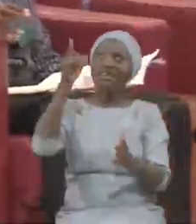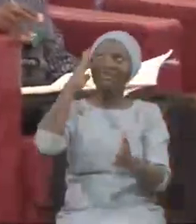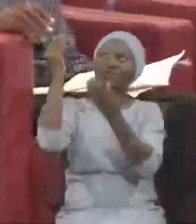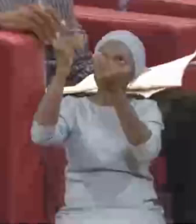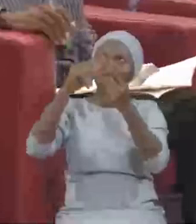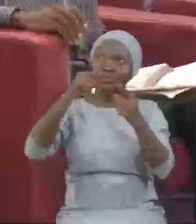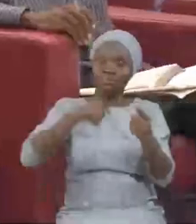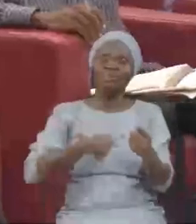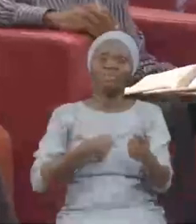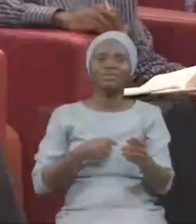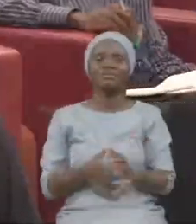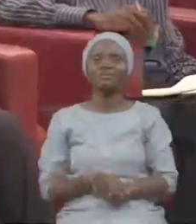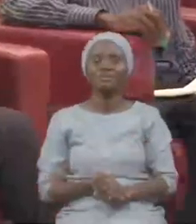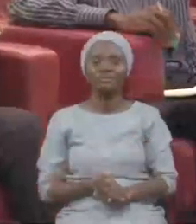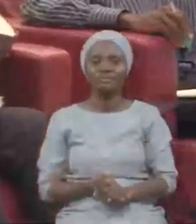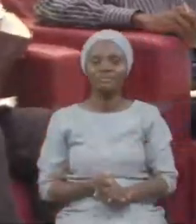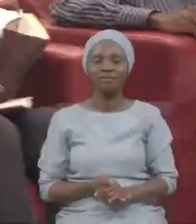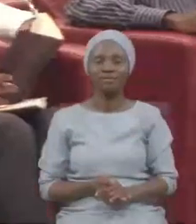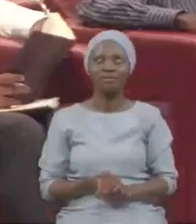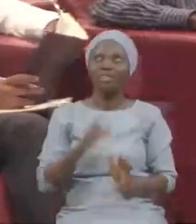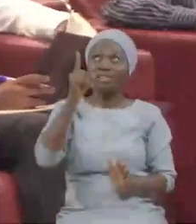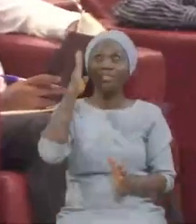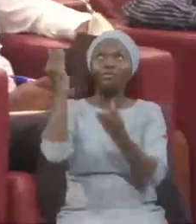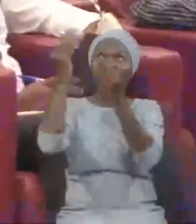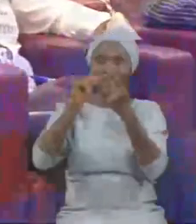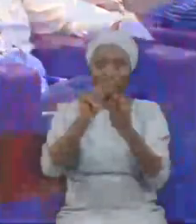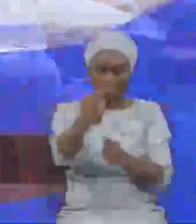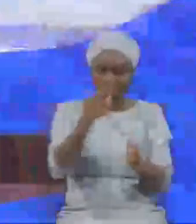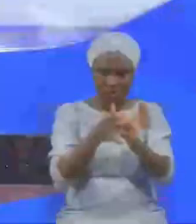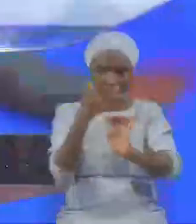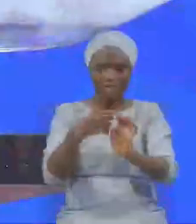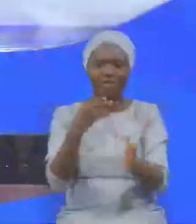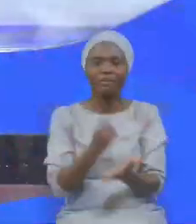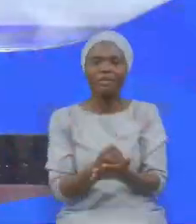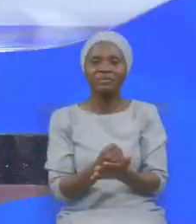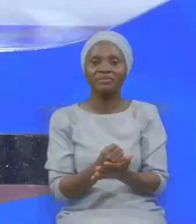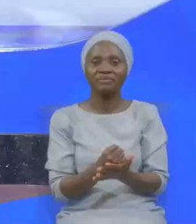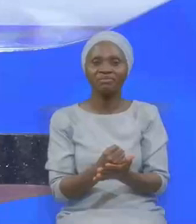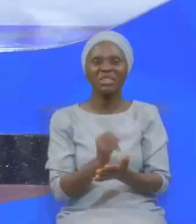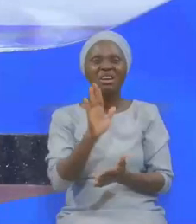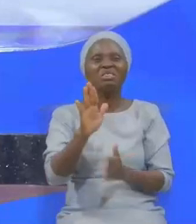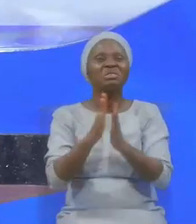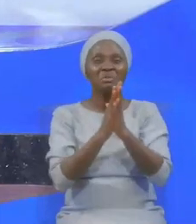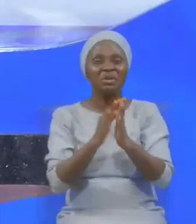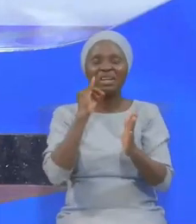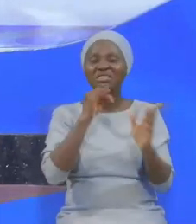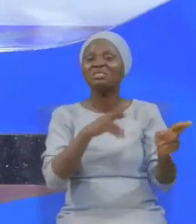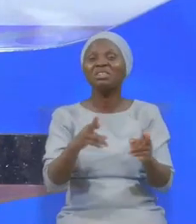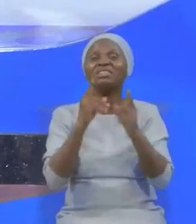assurance, il me le donnera, il vous le donnera. Vos prières sont déjà